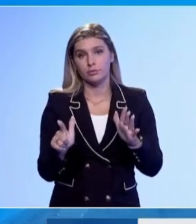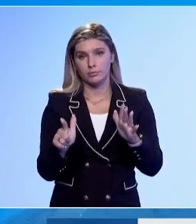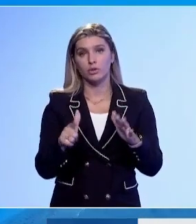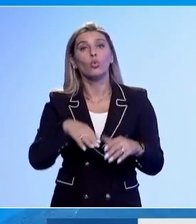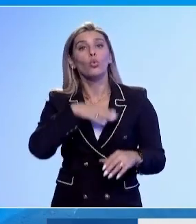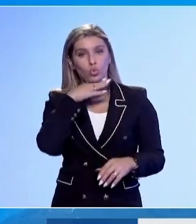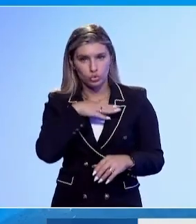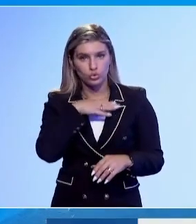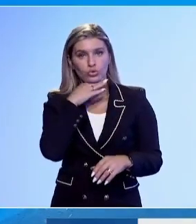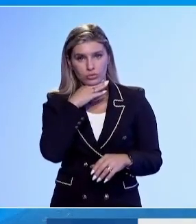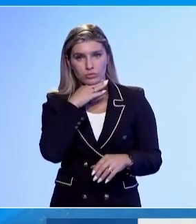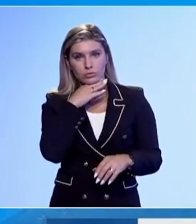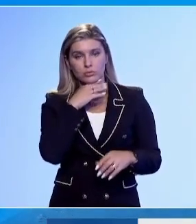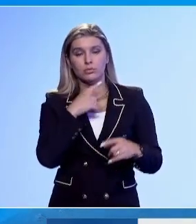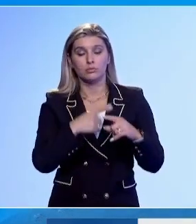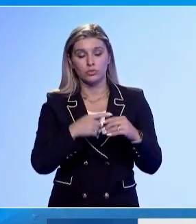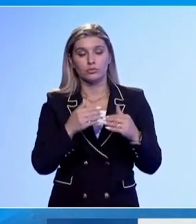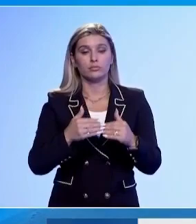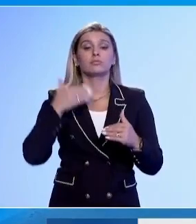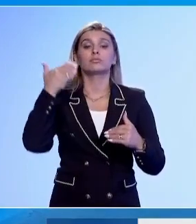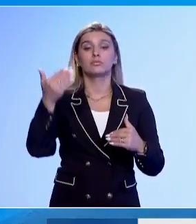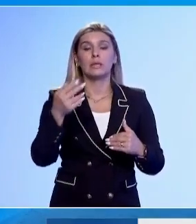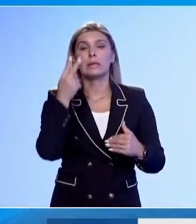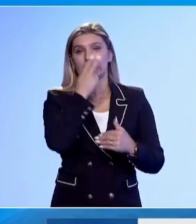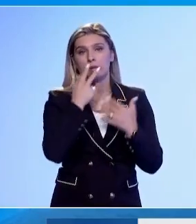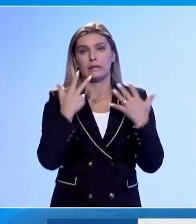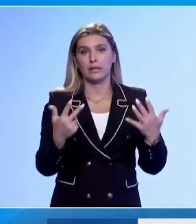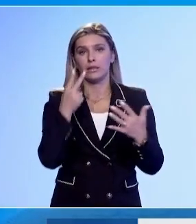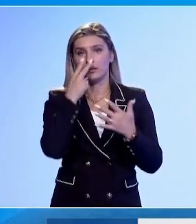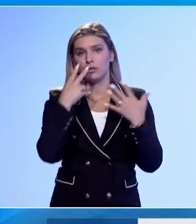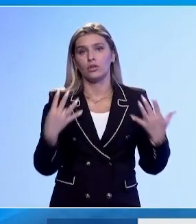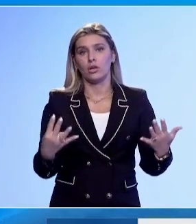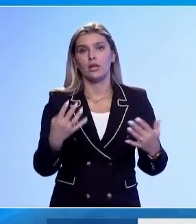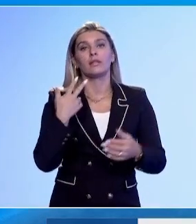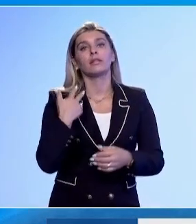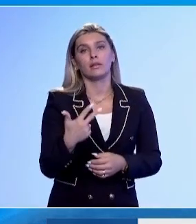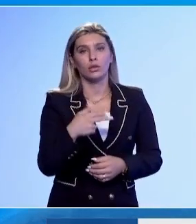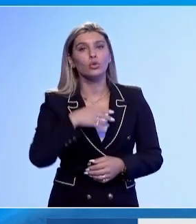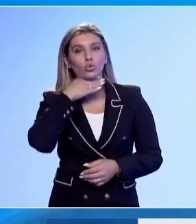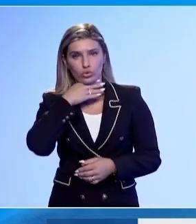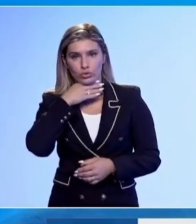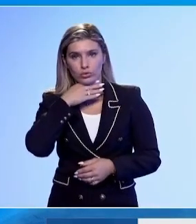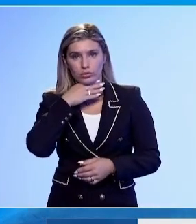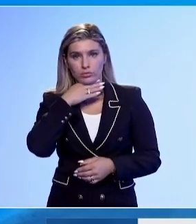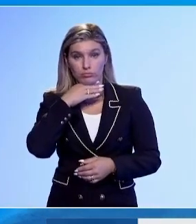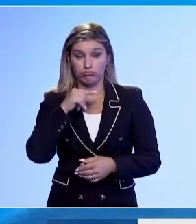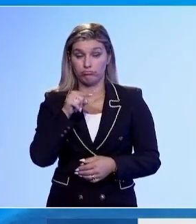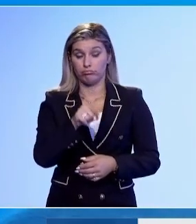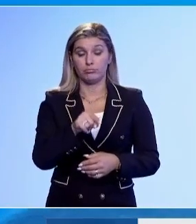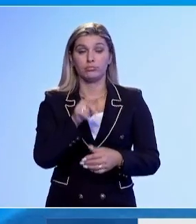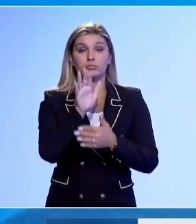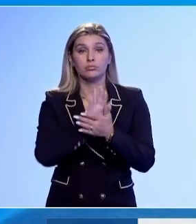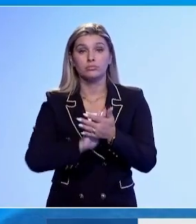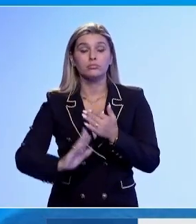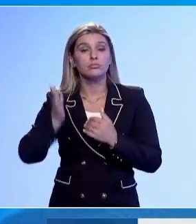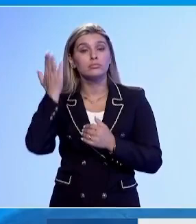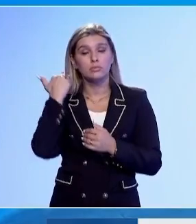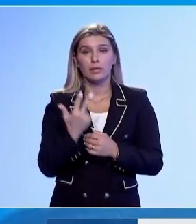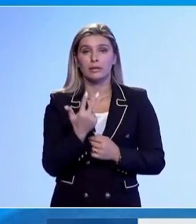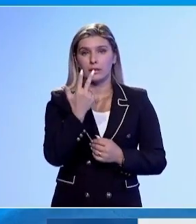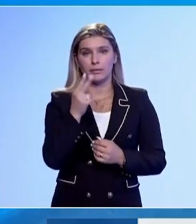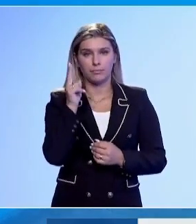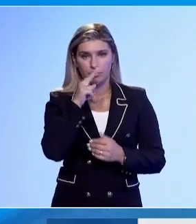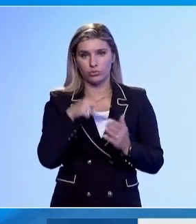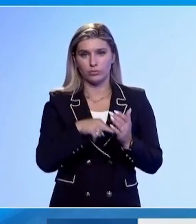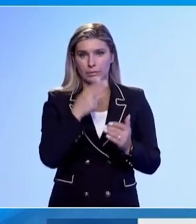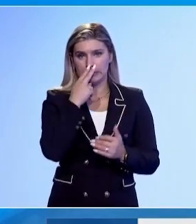gusht, duke vazhduar tutje nga 28, 29 dhe 30 gusht. Gjykimi ndaj tyre ka filluar më 3 prill të këtij